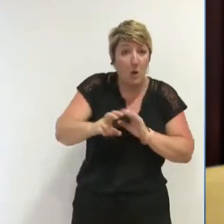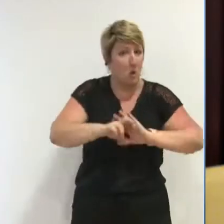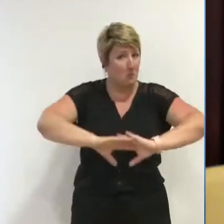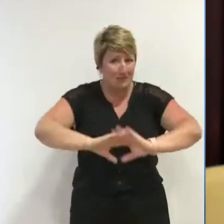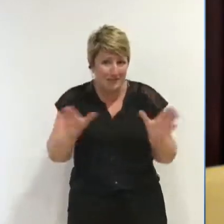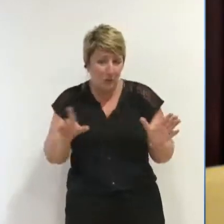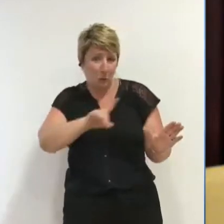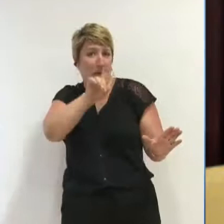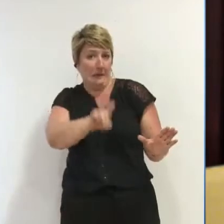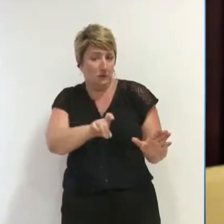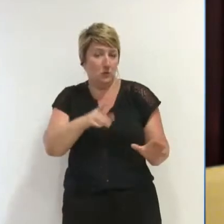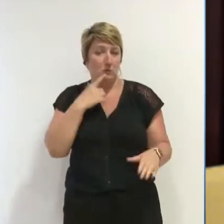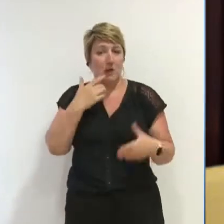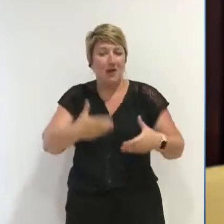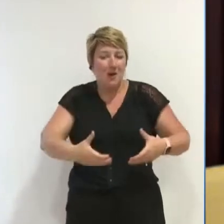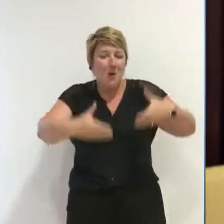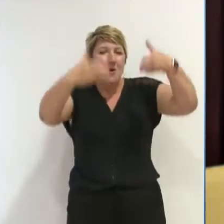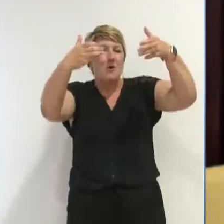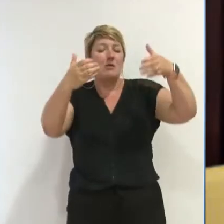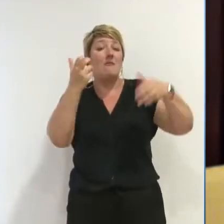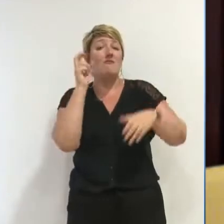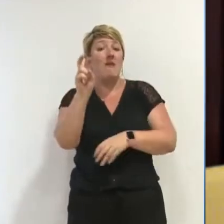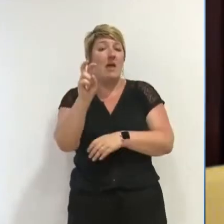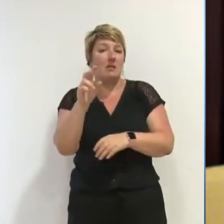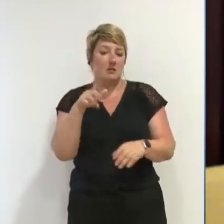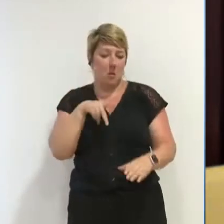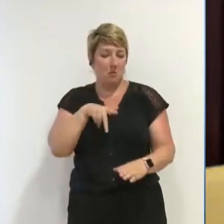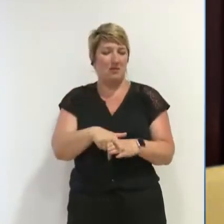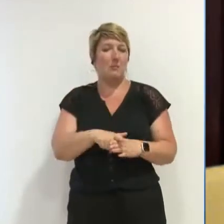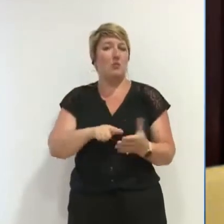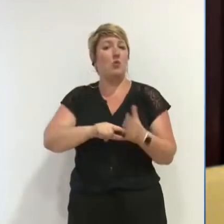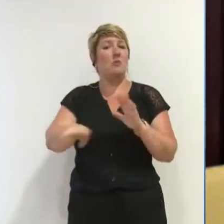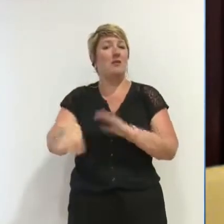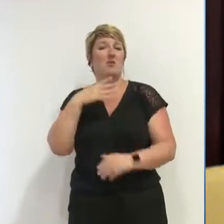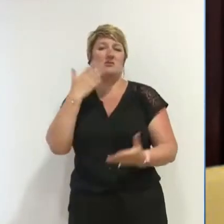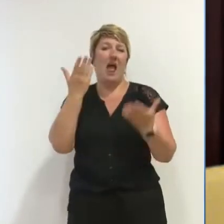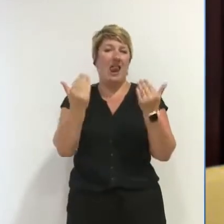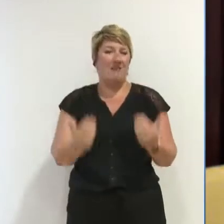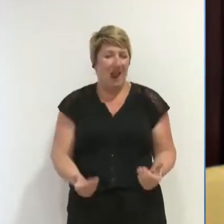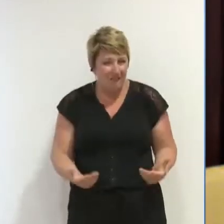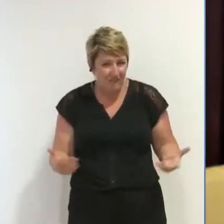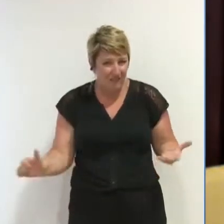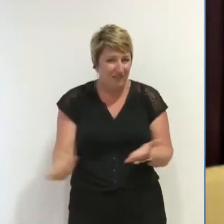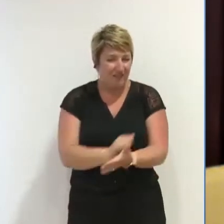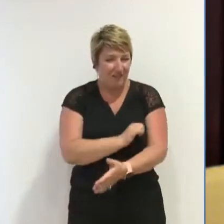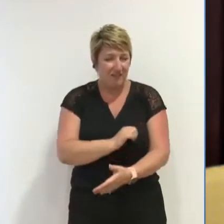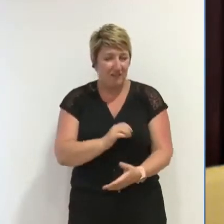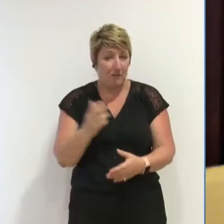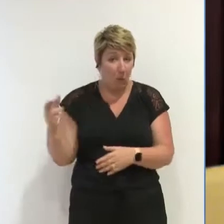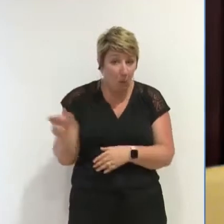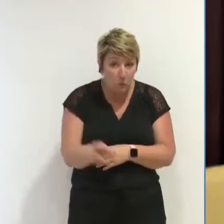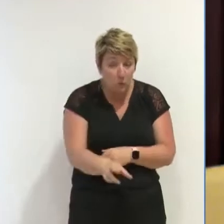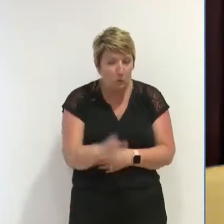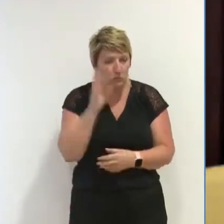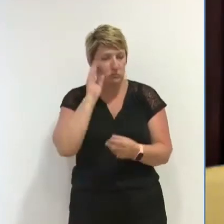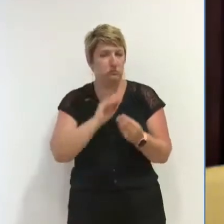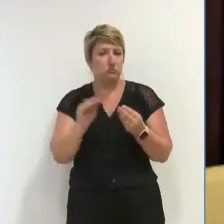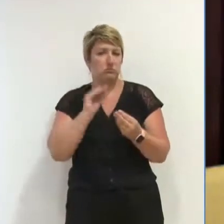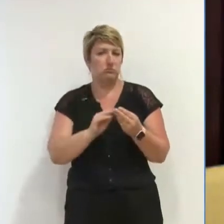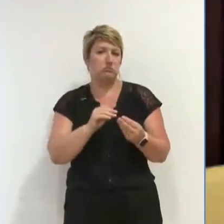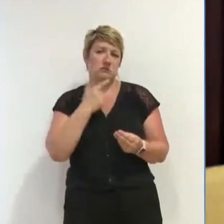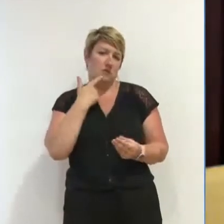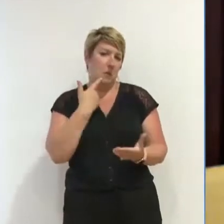si ce sont les mêmes colonnes Maurice que vous avez fait désinstaller en début de mandat, on pourra quand même se reposer la question sur la